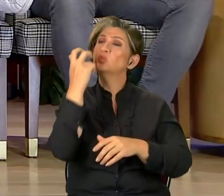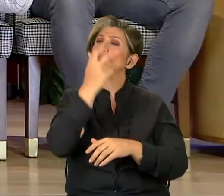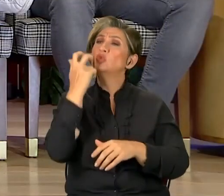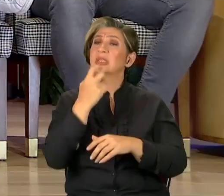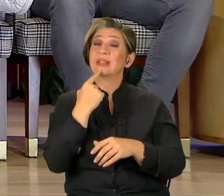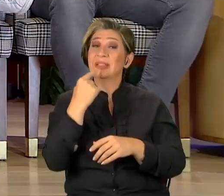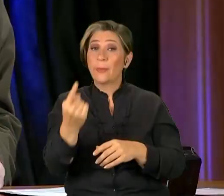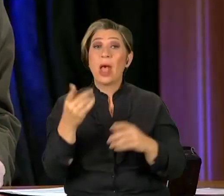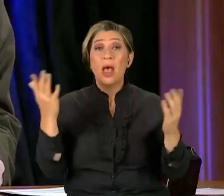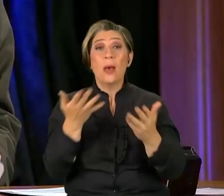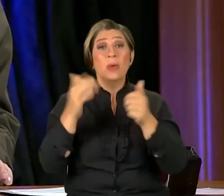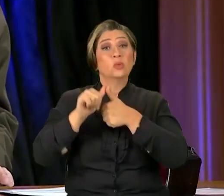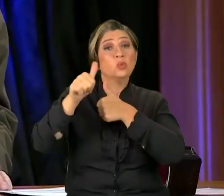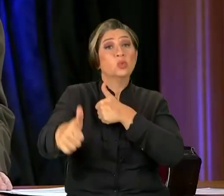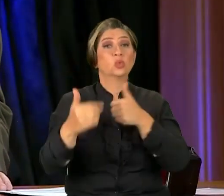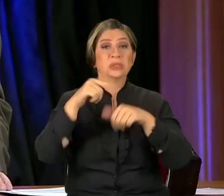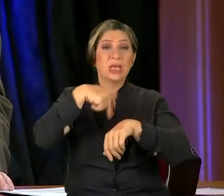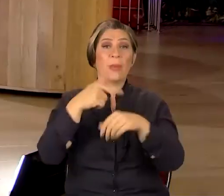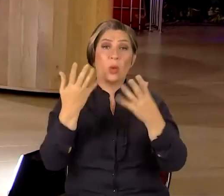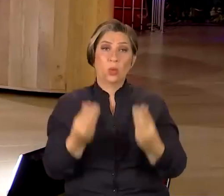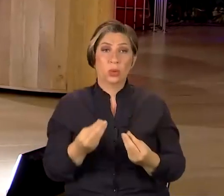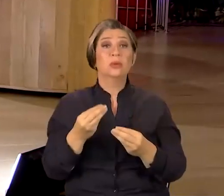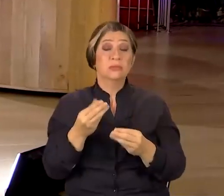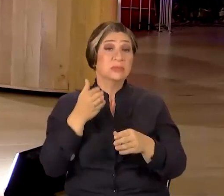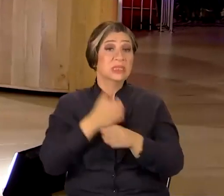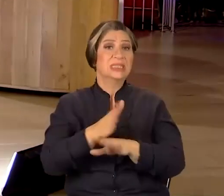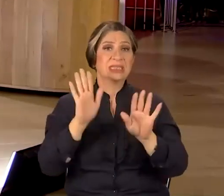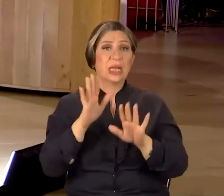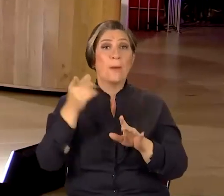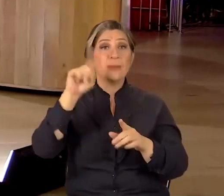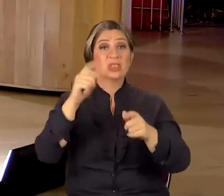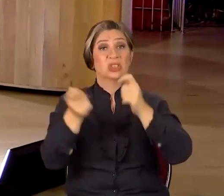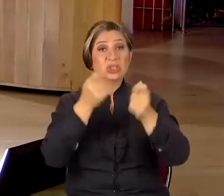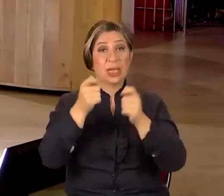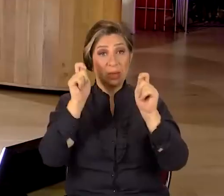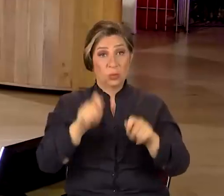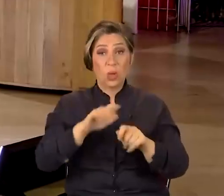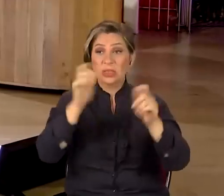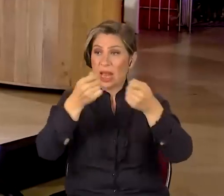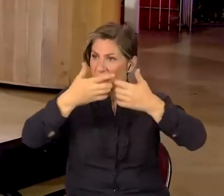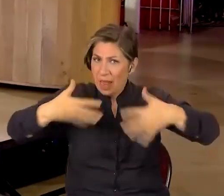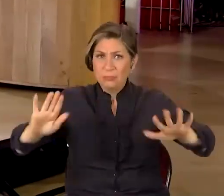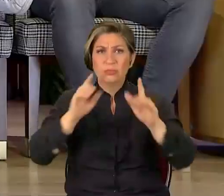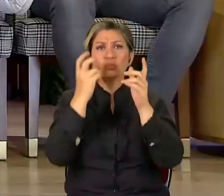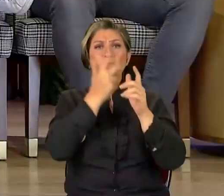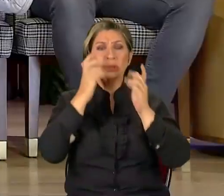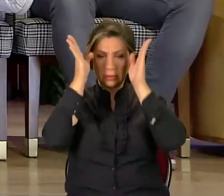müzisyeniz dememiz epey zaman aldı diyorsun. Evet, kesinlikle öyle. Çünkü başka işler de yapıyorduk. Onların hepsini bırakıp sadece